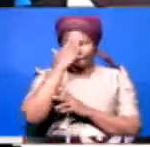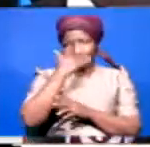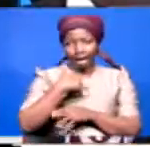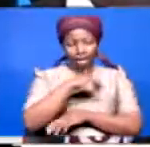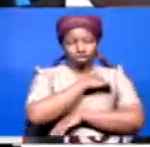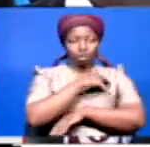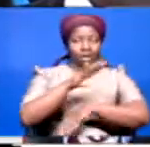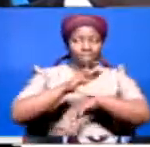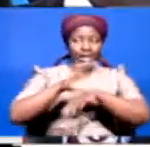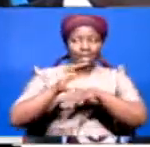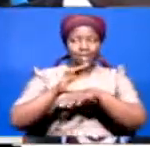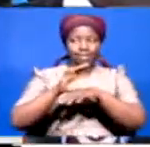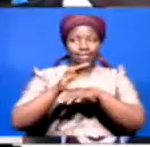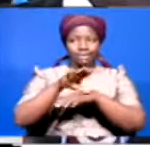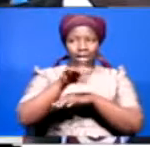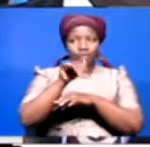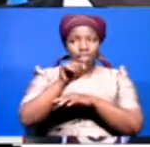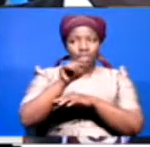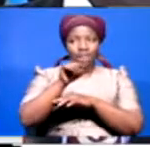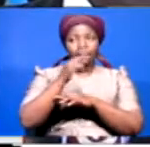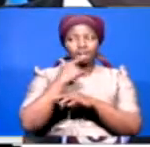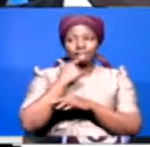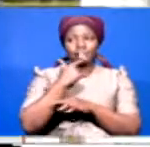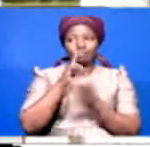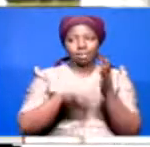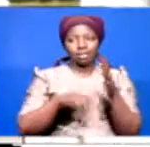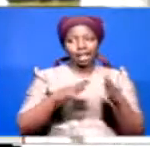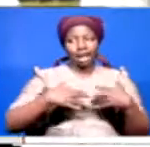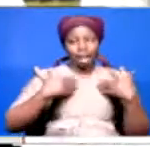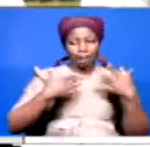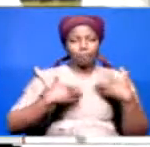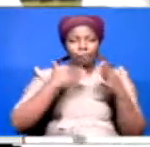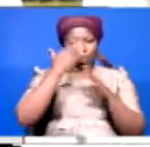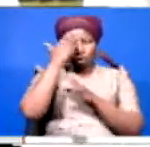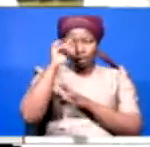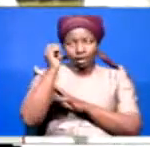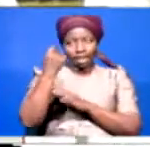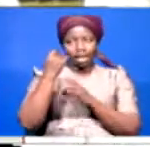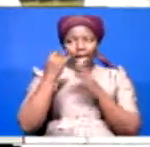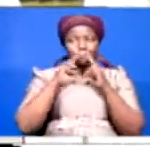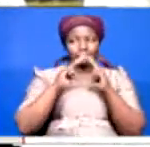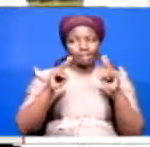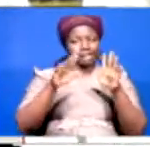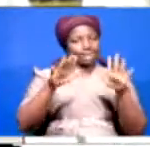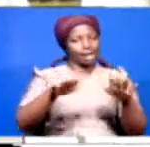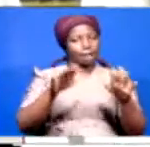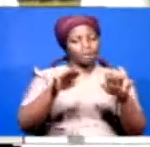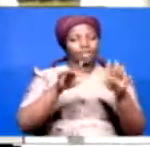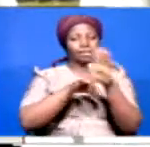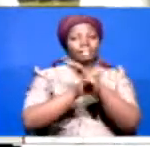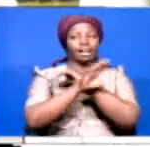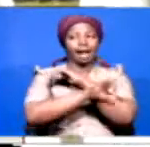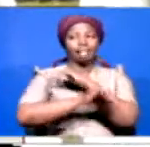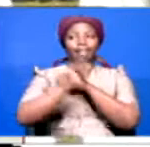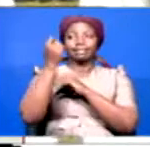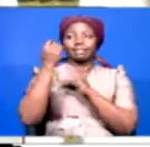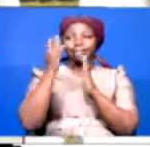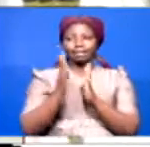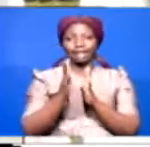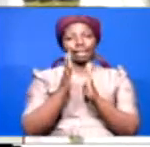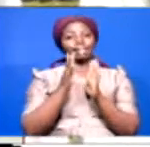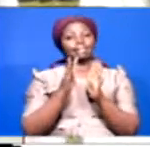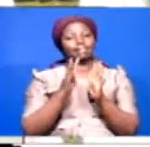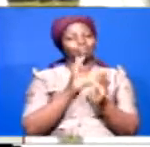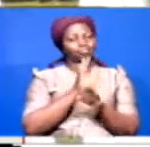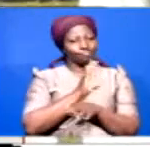hali ya utulivu miongoni mwa wakenya kote nchini. The Kenyan resilience, they go back to work. It's business as